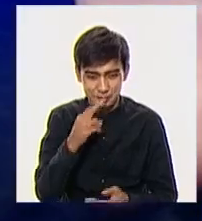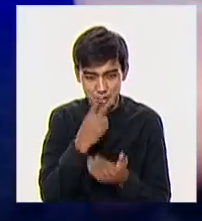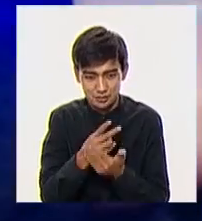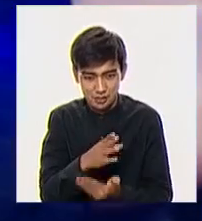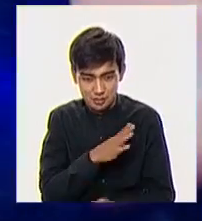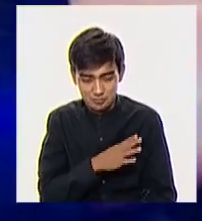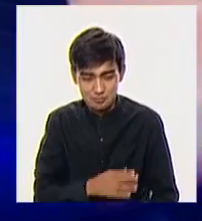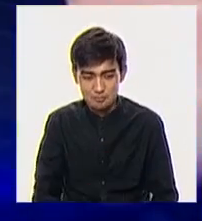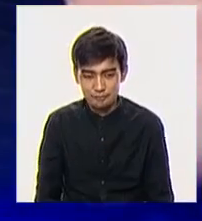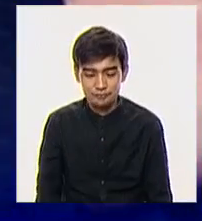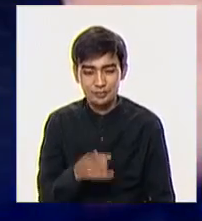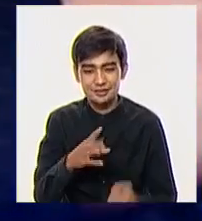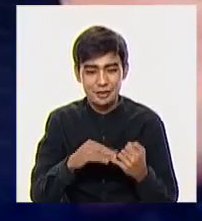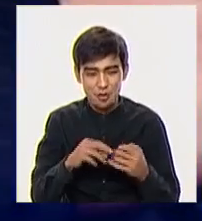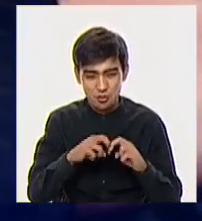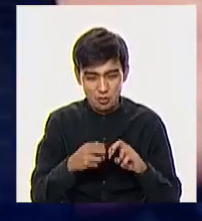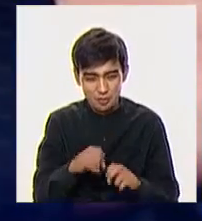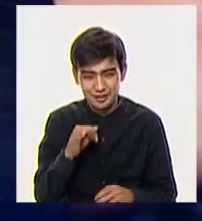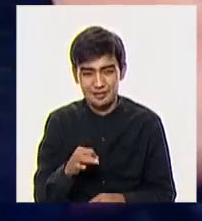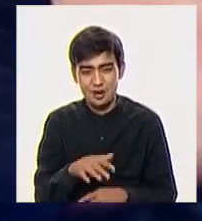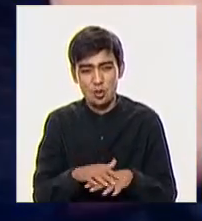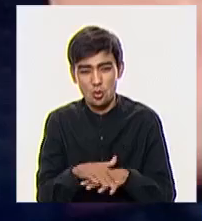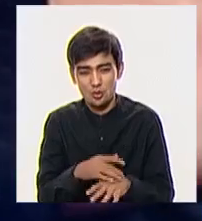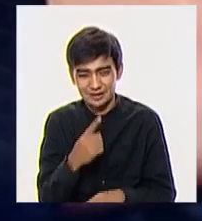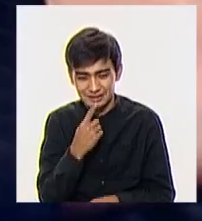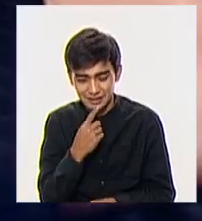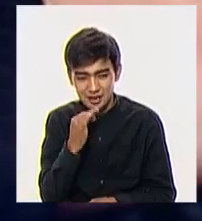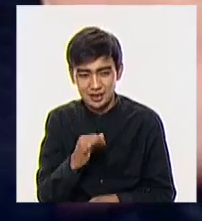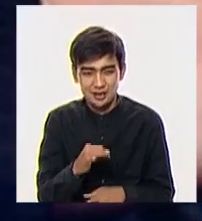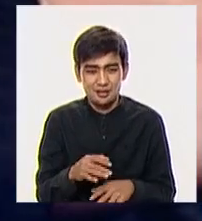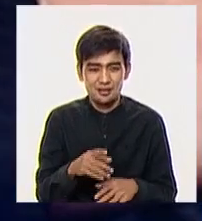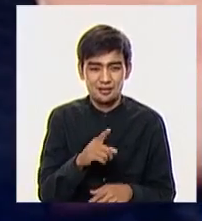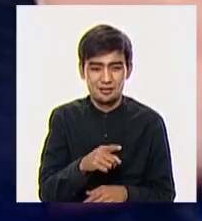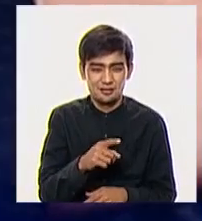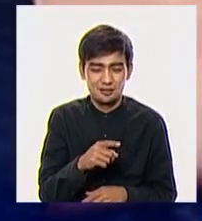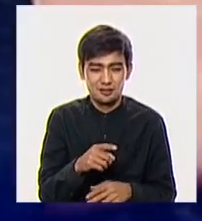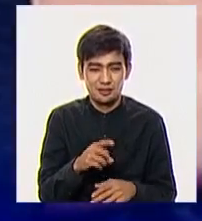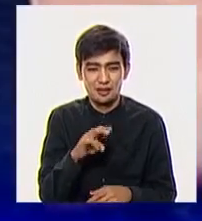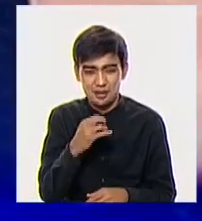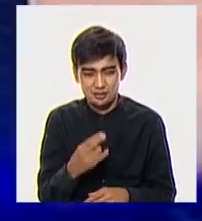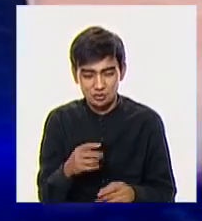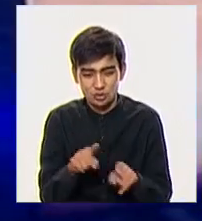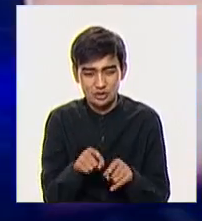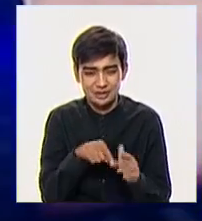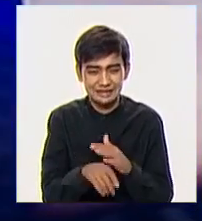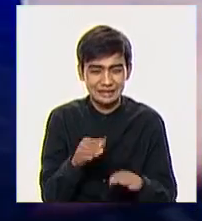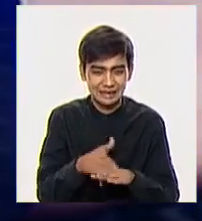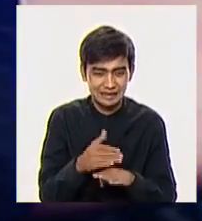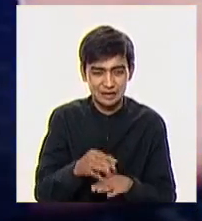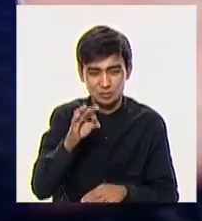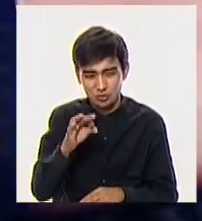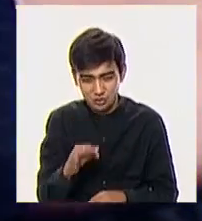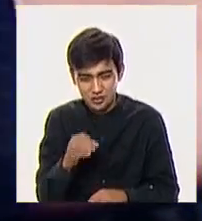Жаңағы жер мәселесінде де мемлекеттік тіл болсын, қоғамдағы жаңағы пайыздық кредит несие